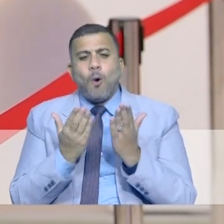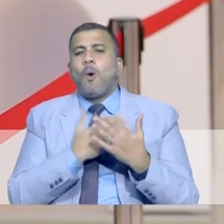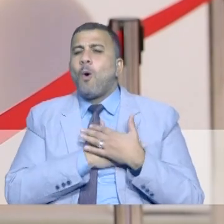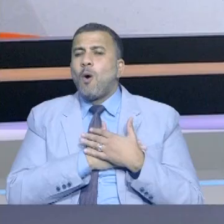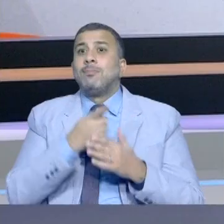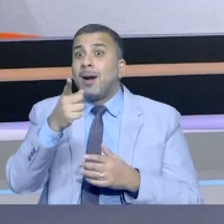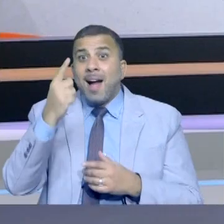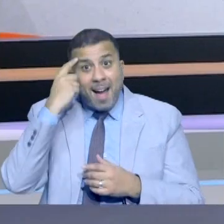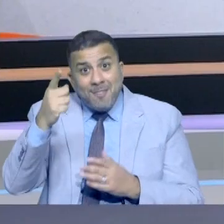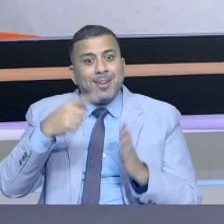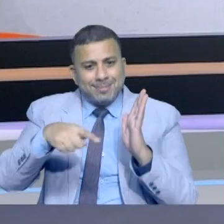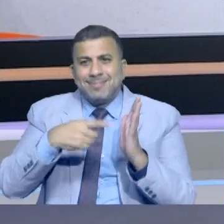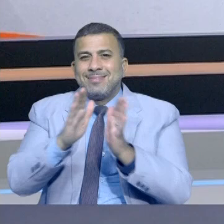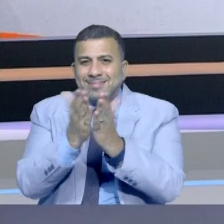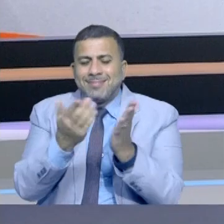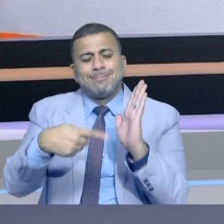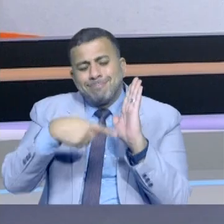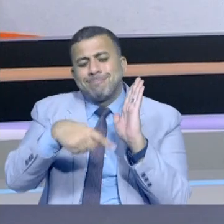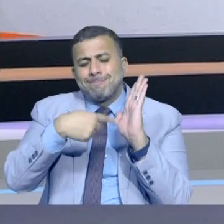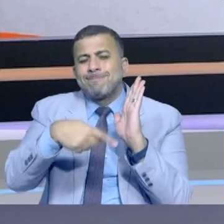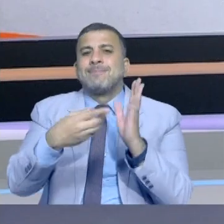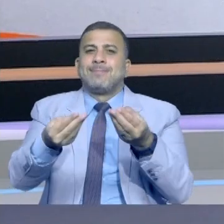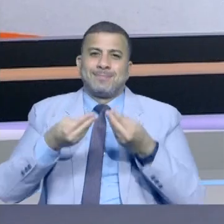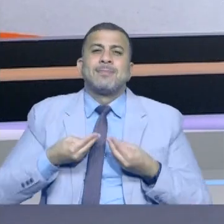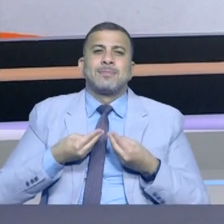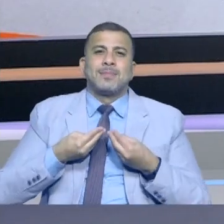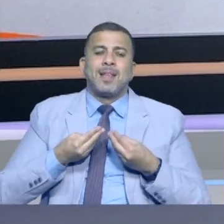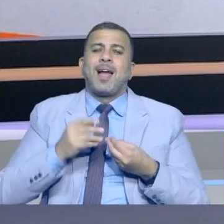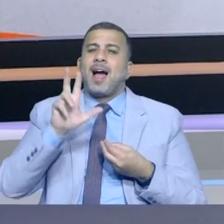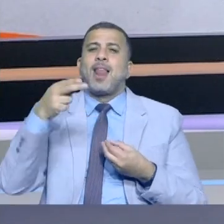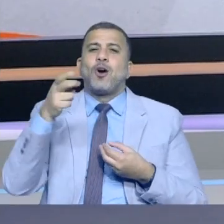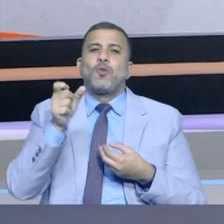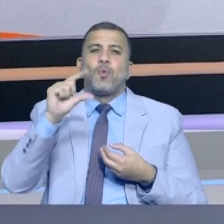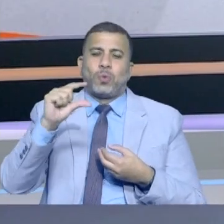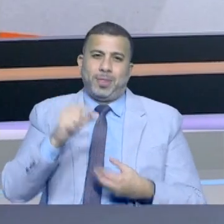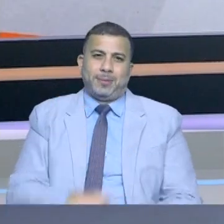للحصول على تواقعهم على أحدث إصداراتهم. لأخبار الدار، العنود الصوري.